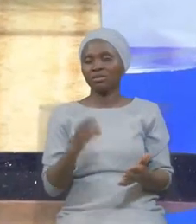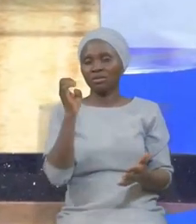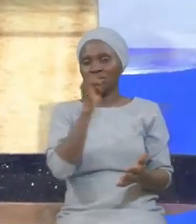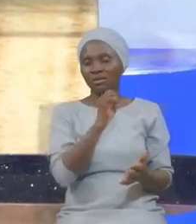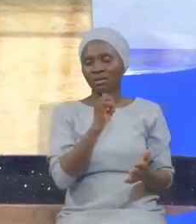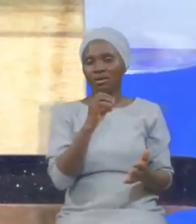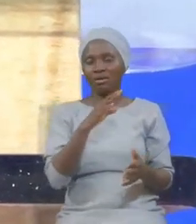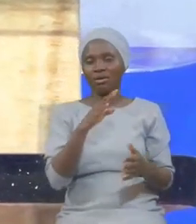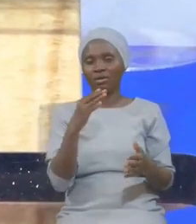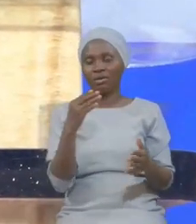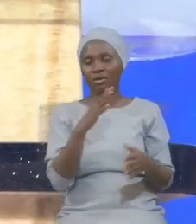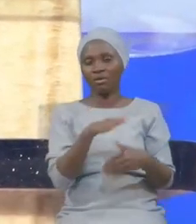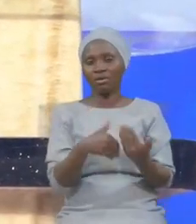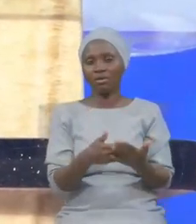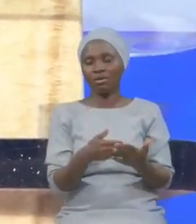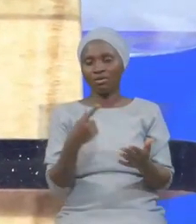Verset 18.